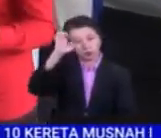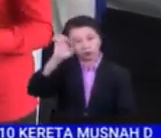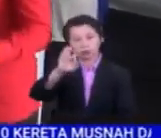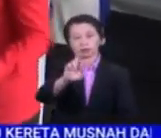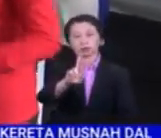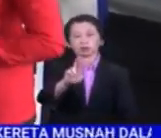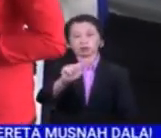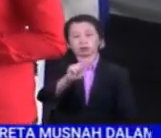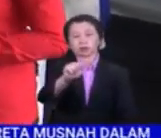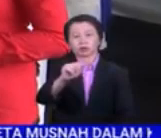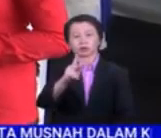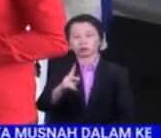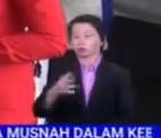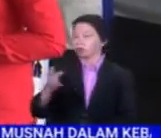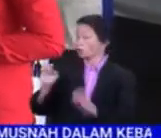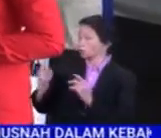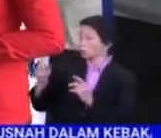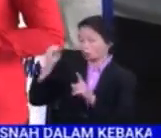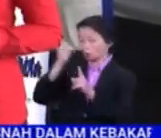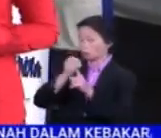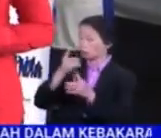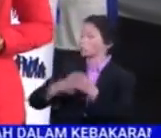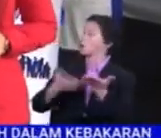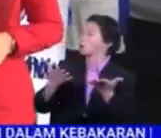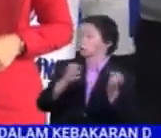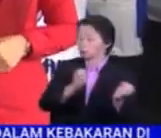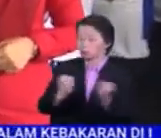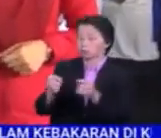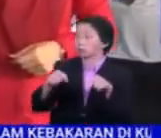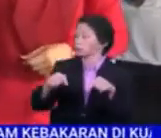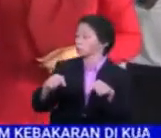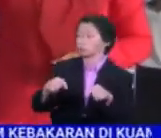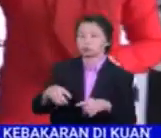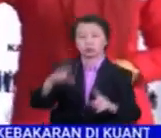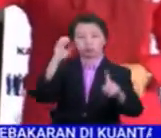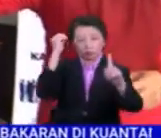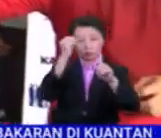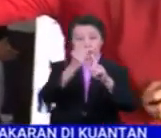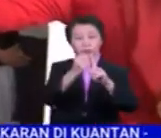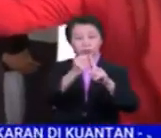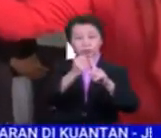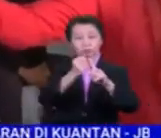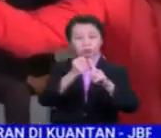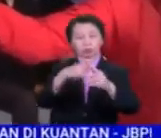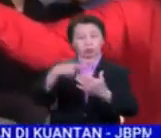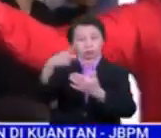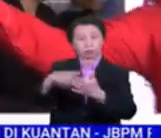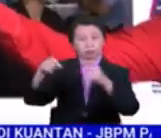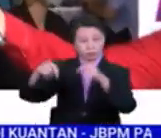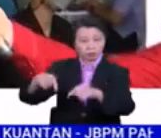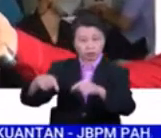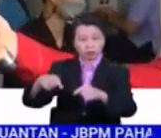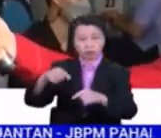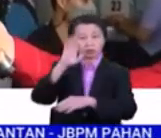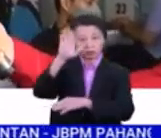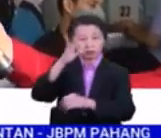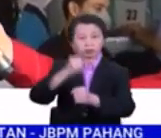Tuan. Objektif penganjuran program pada hari ini. Objektif penganjuran kita pada hari ini ialah untuk